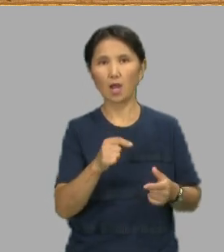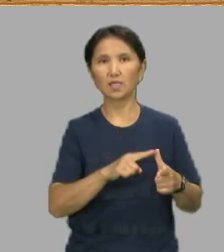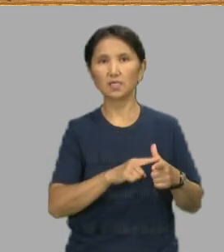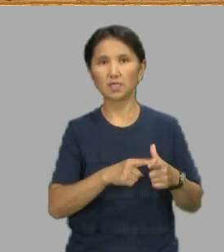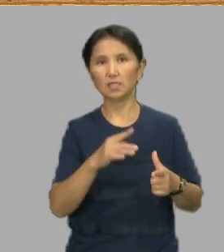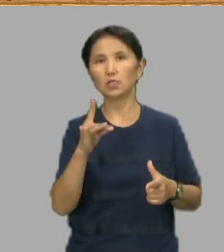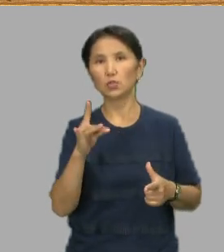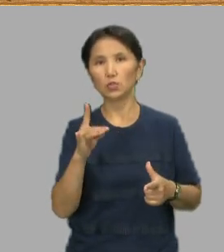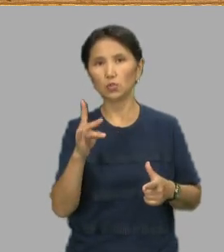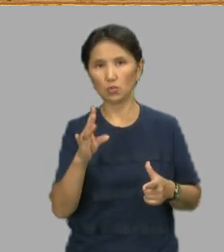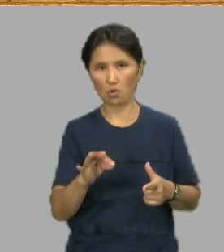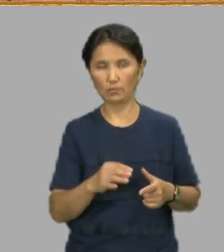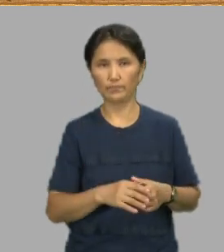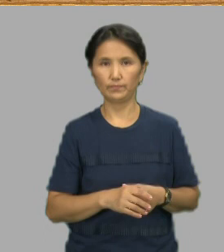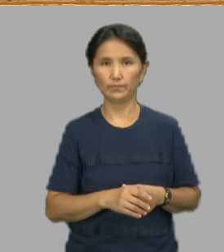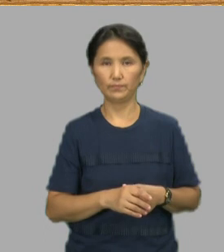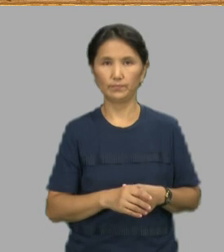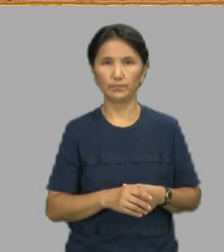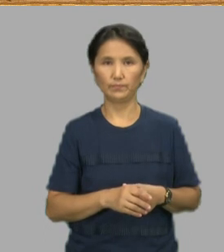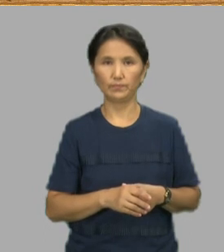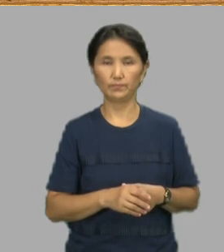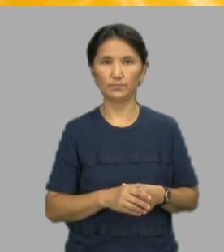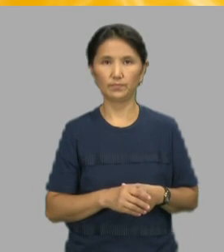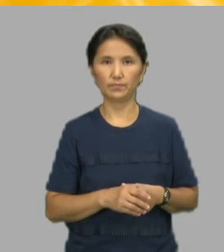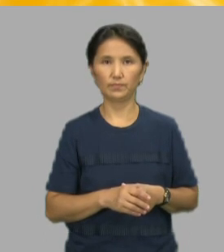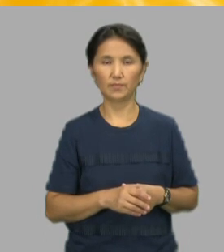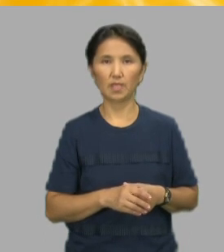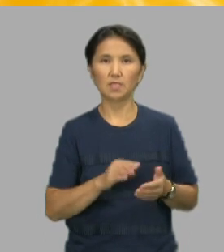союза «а» или «но».